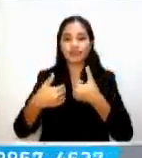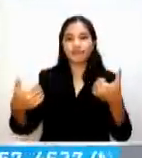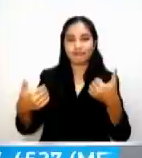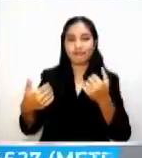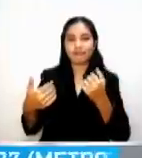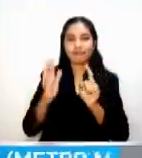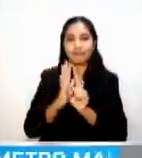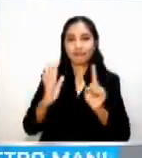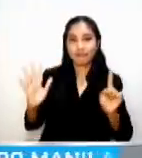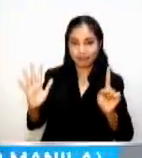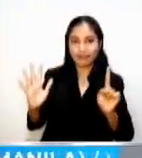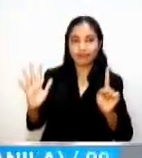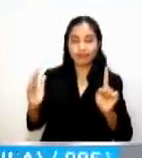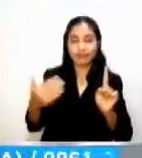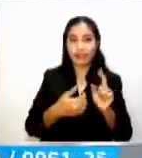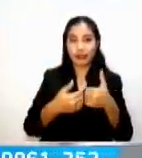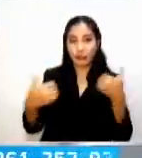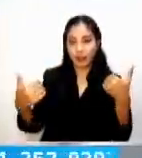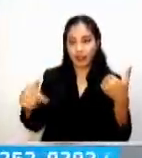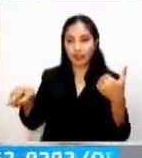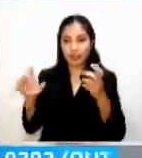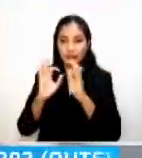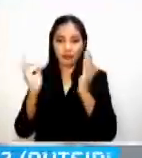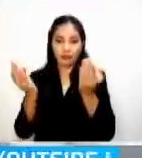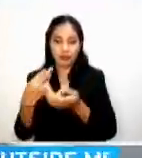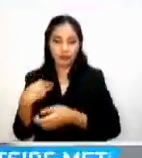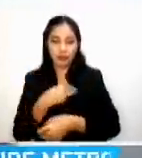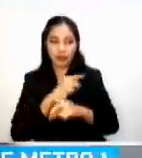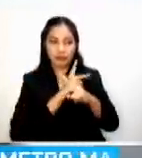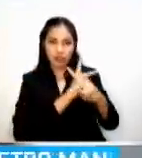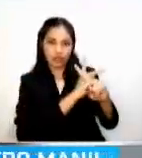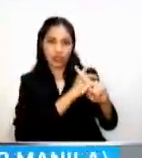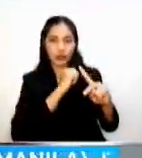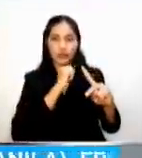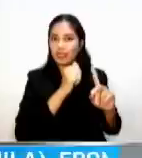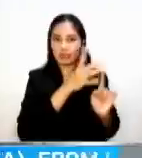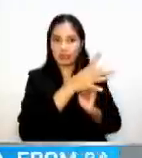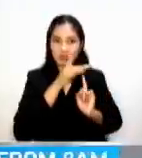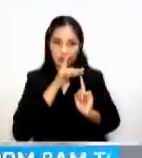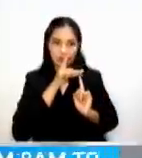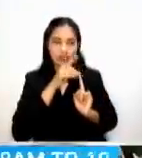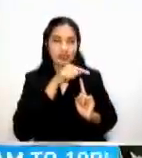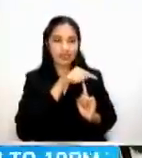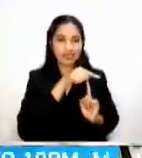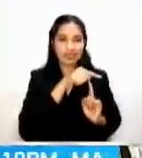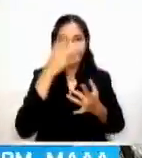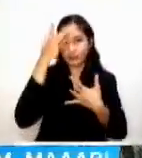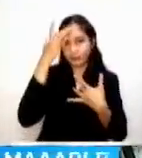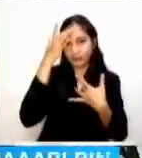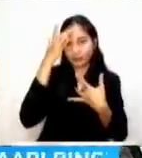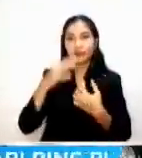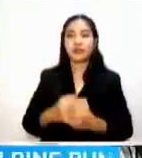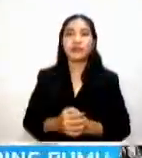members can protect themselves of their from getting infected by their family member na may COVID. Sa sariling datos